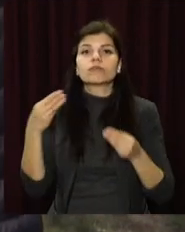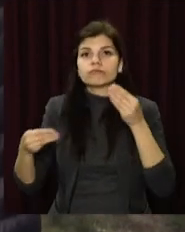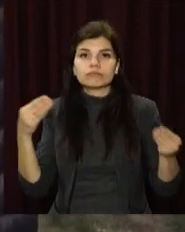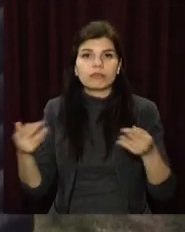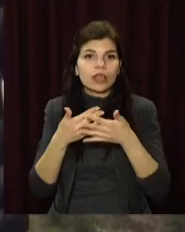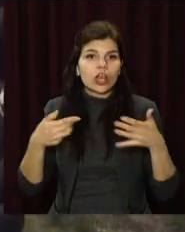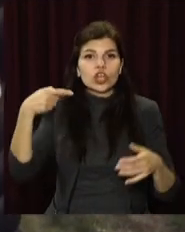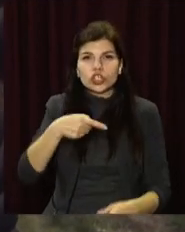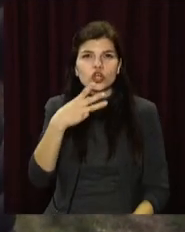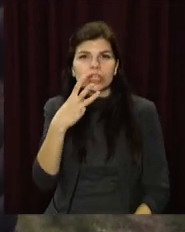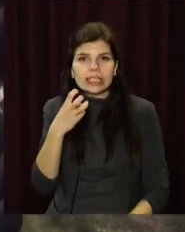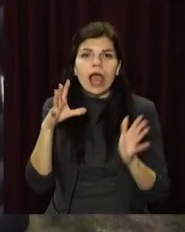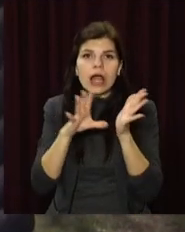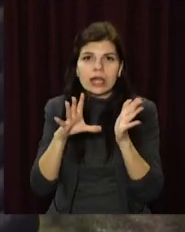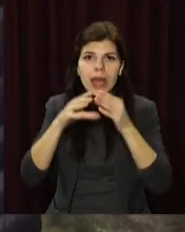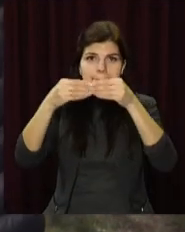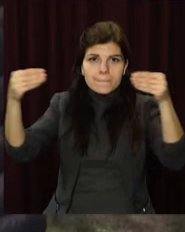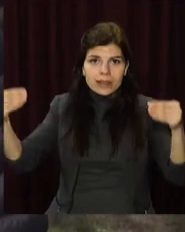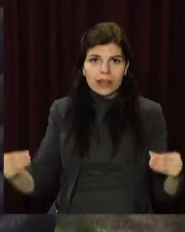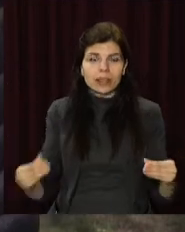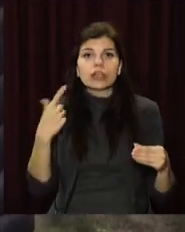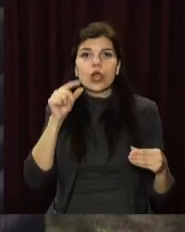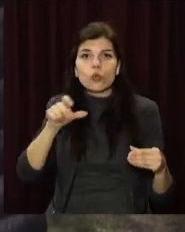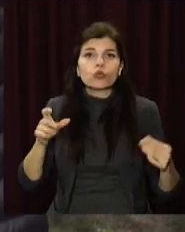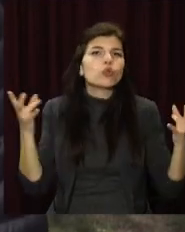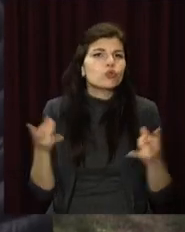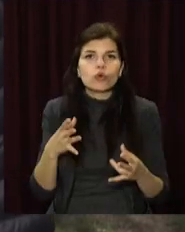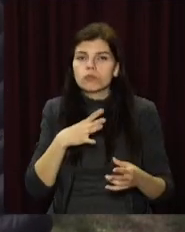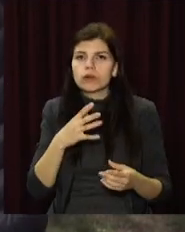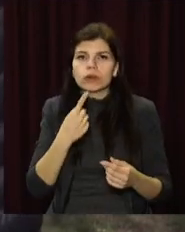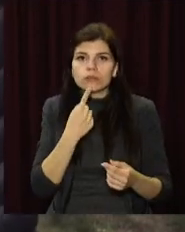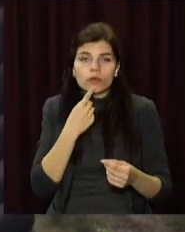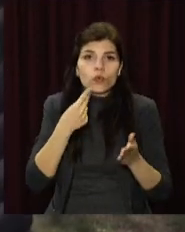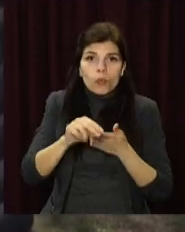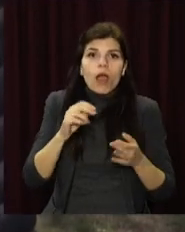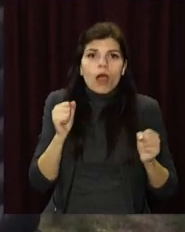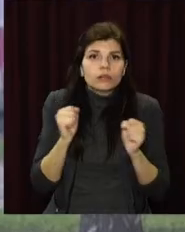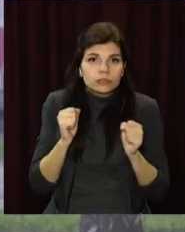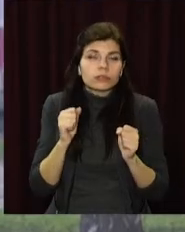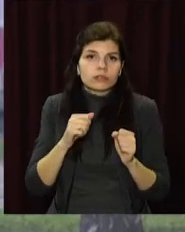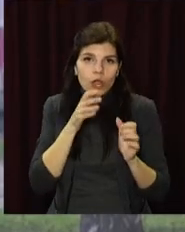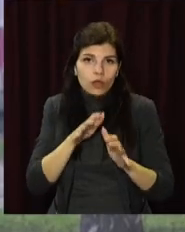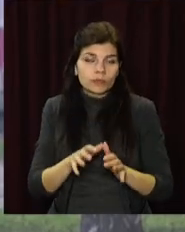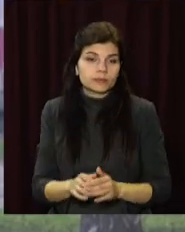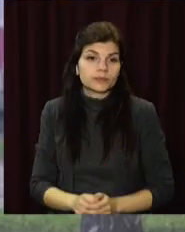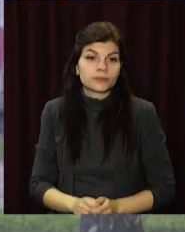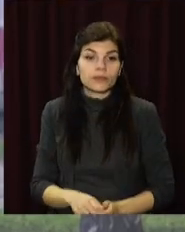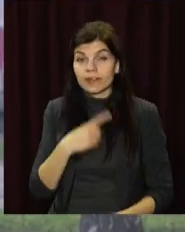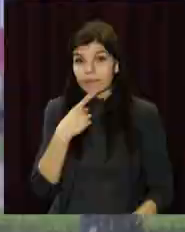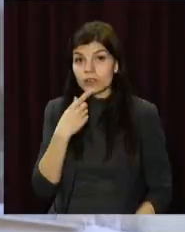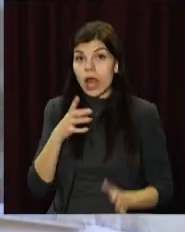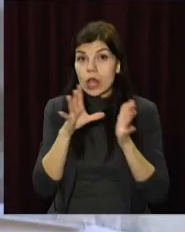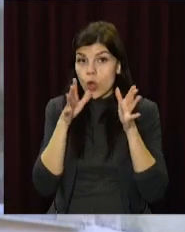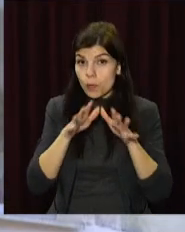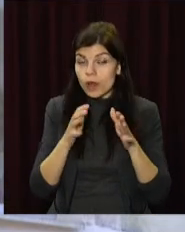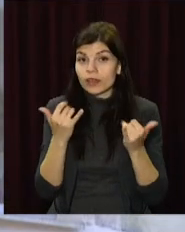порядка 1300 электропанелей там, где людям необходимо было дополнительный электрообогрев. Мешканці району кажуть, з